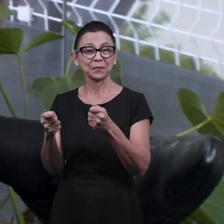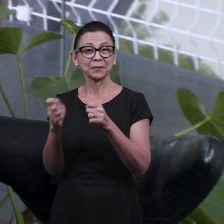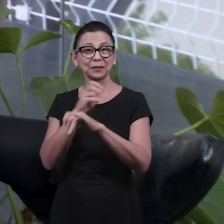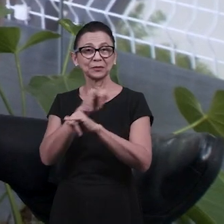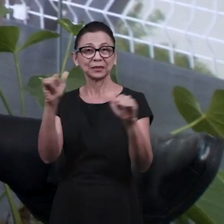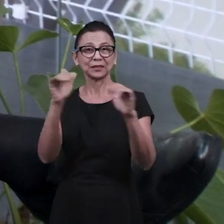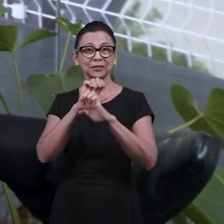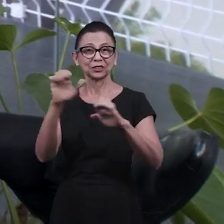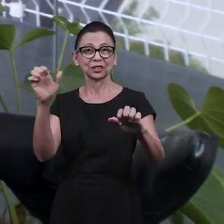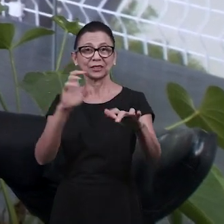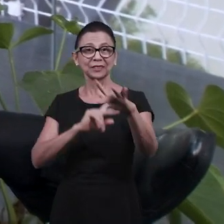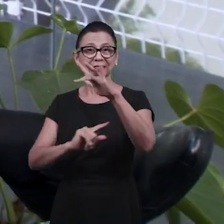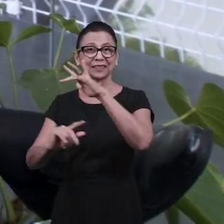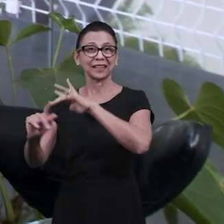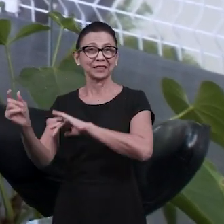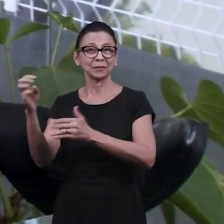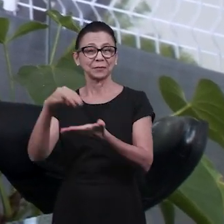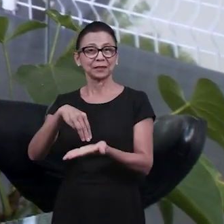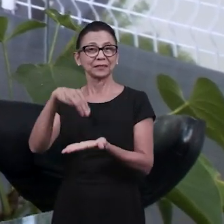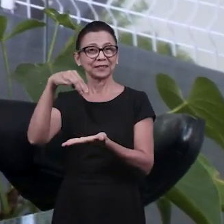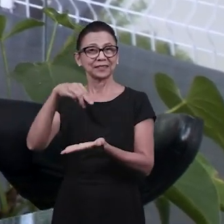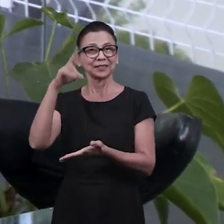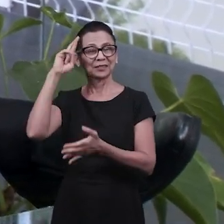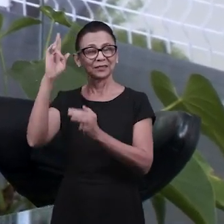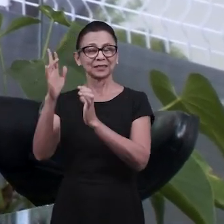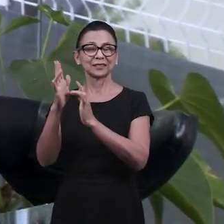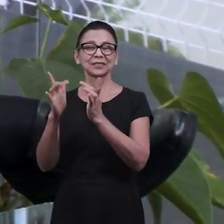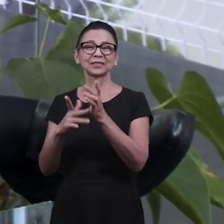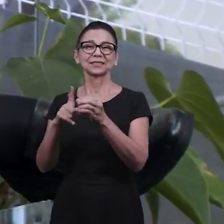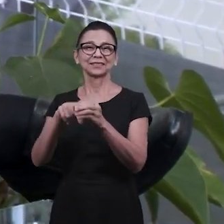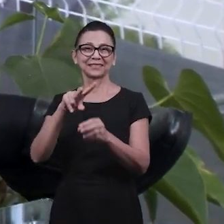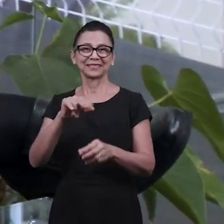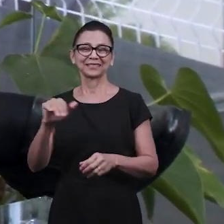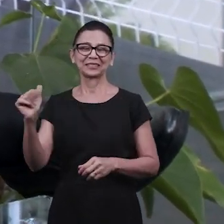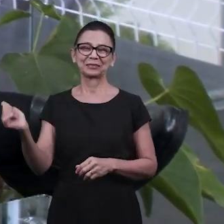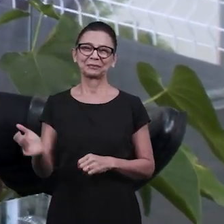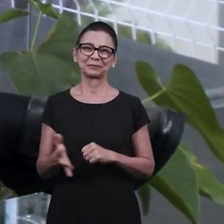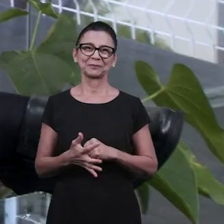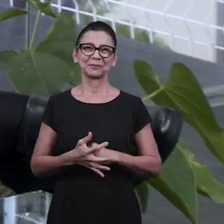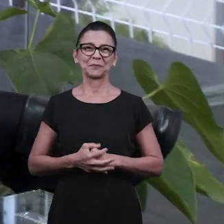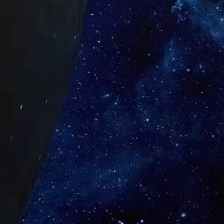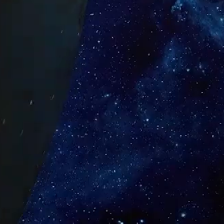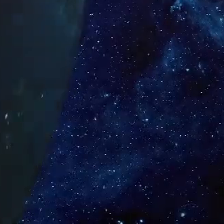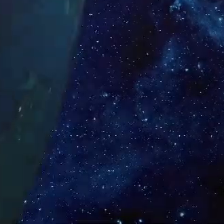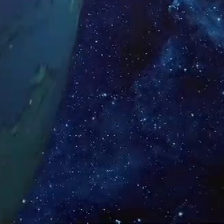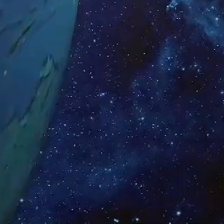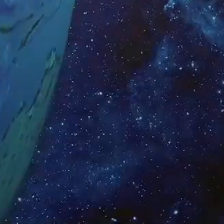Maranatha en annonçant l'Évangile éternel. Maranatha, le Seigneur Jésus vient.